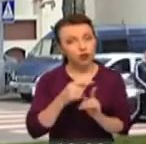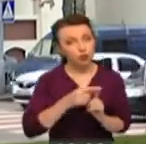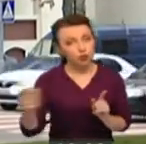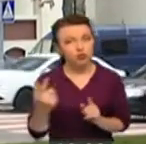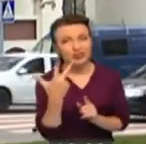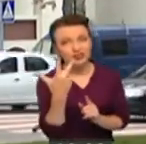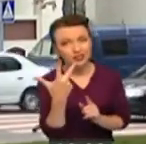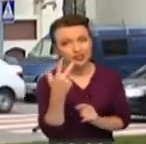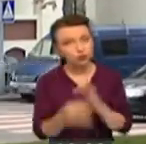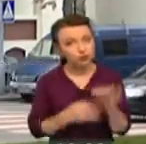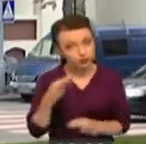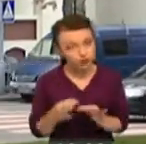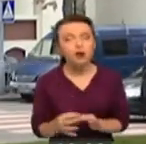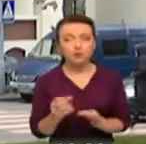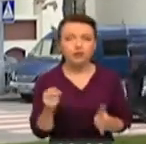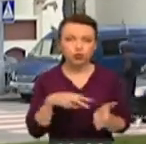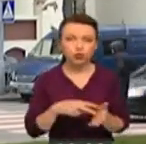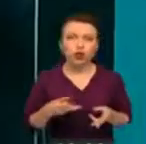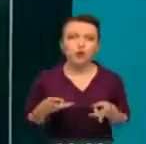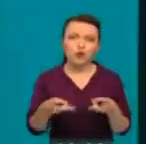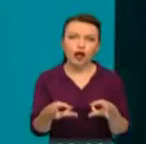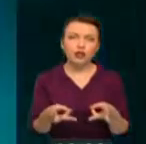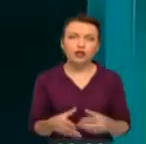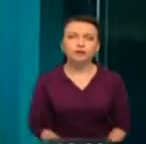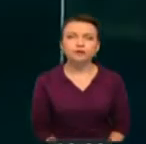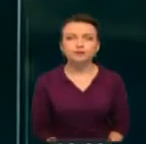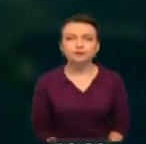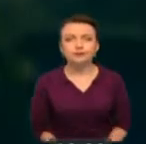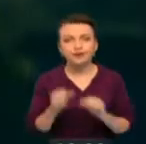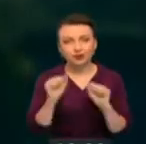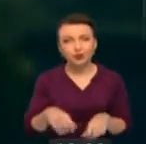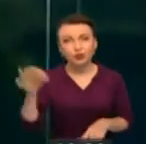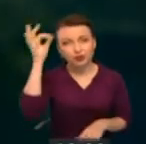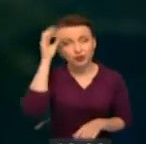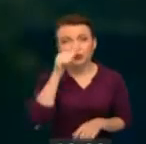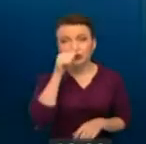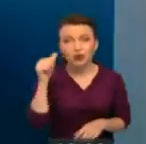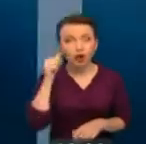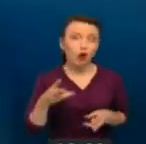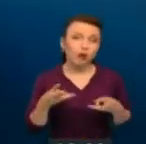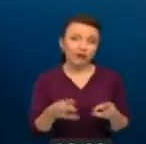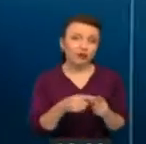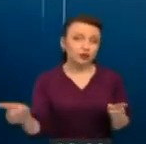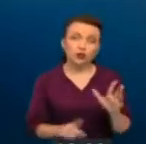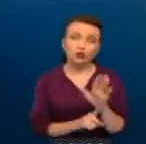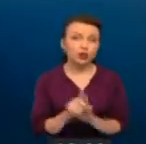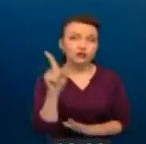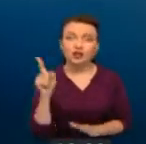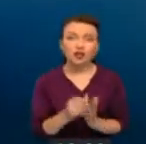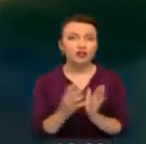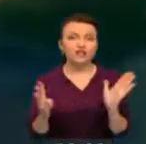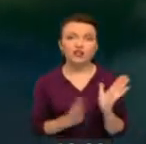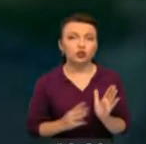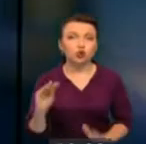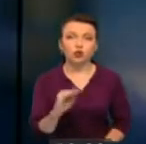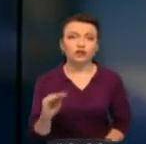3 діб ми вже підключаємо опалення. Можна пригадати, торік опалювальний сезон у Києві розпочався